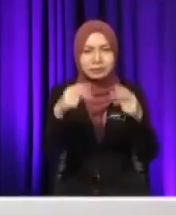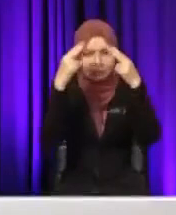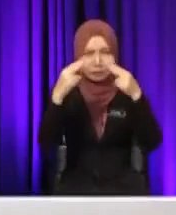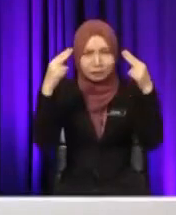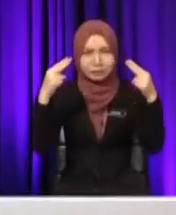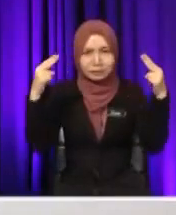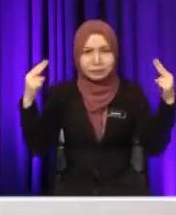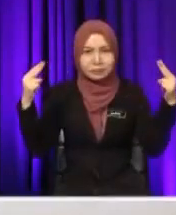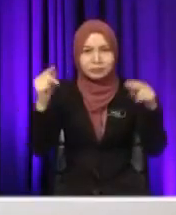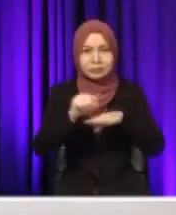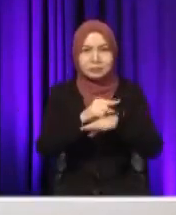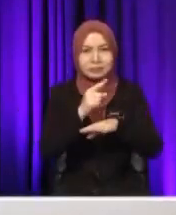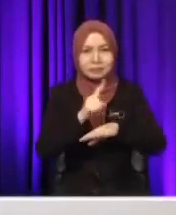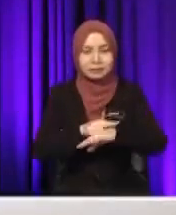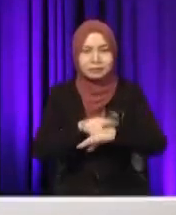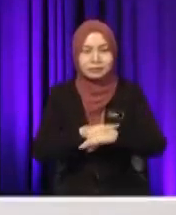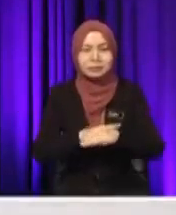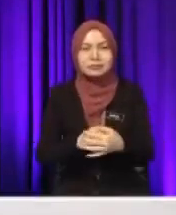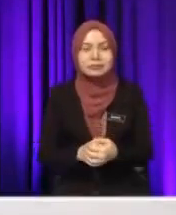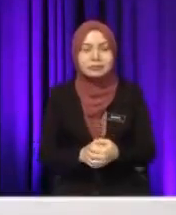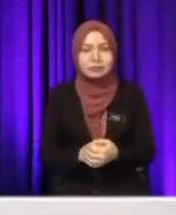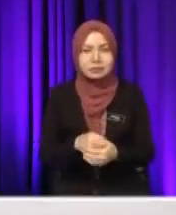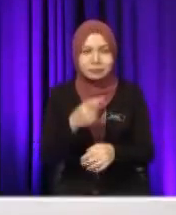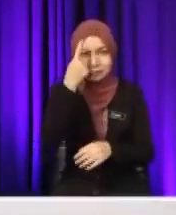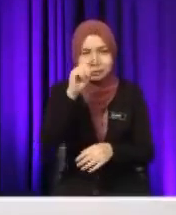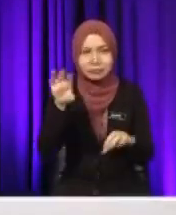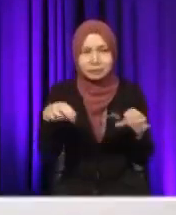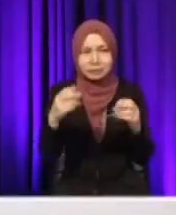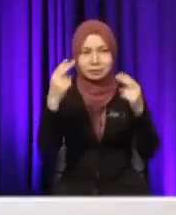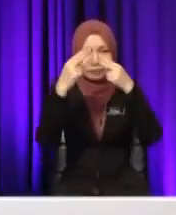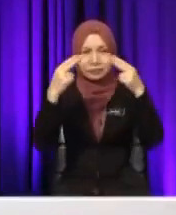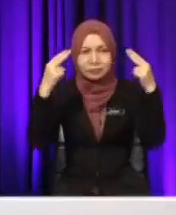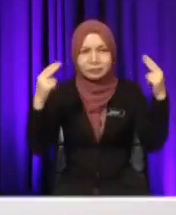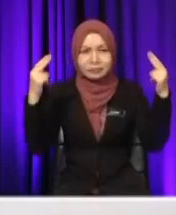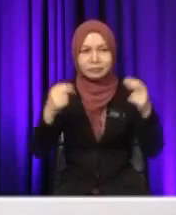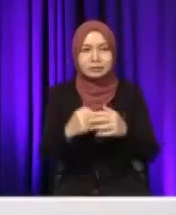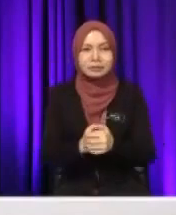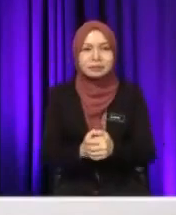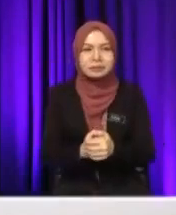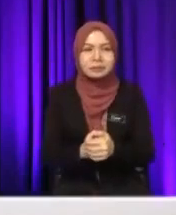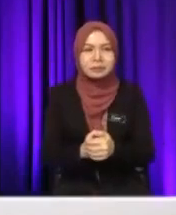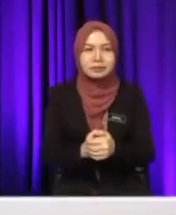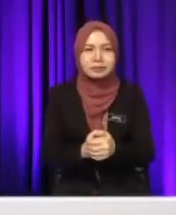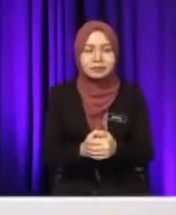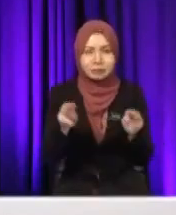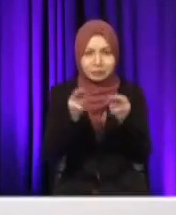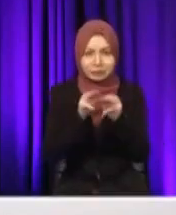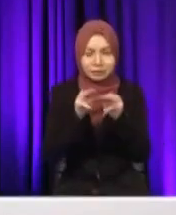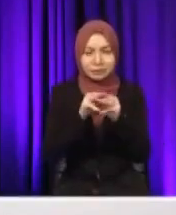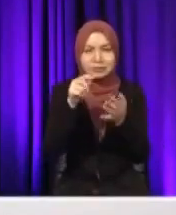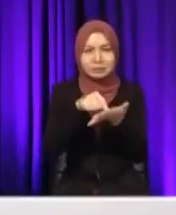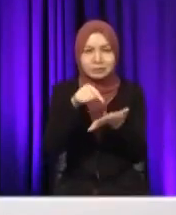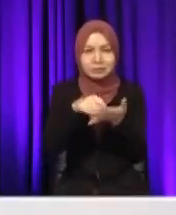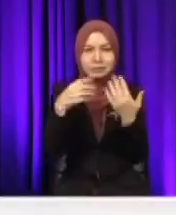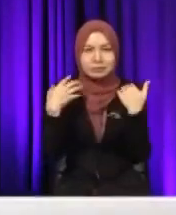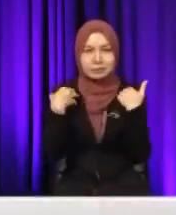boleh buat hiasan. Okey. Seperti... Nak buat apa ni? Membuat hiasan bunga. Okey. Yang macam dalam sabun tu kan? Macam dalam kan ada